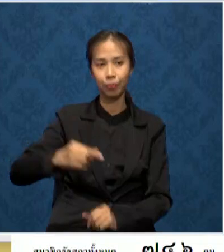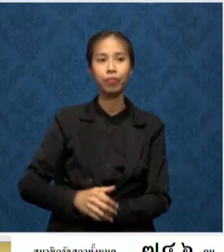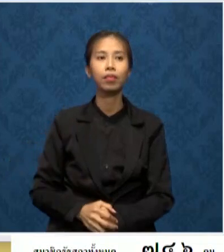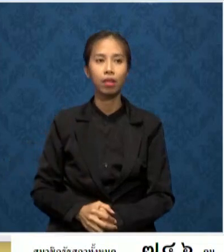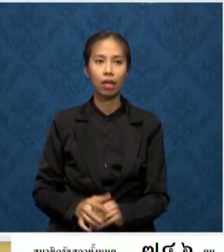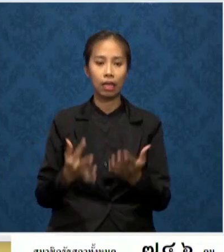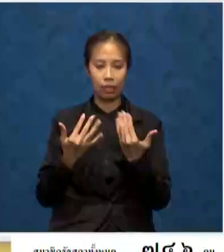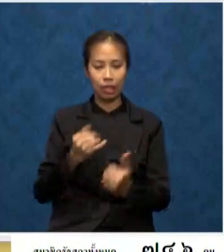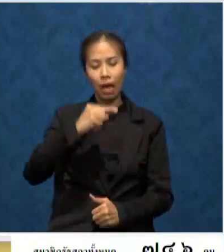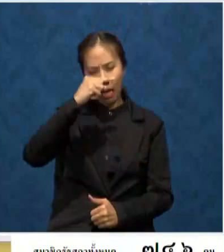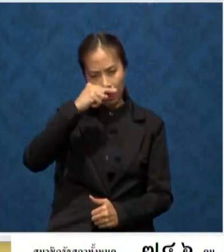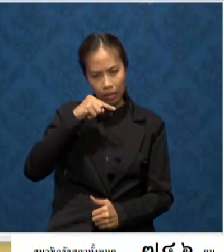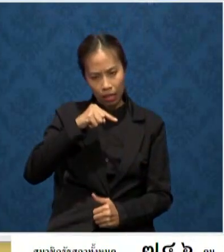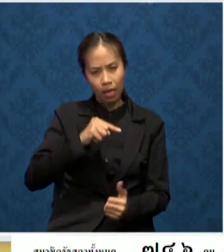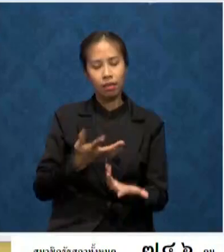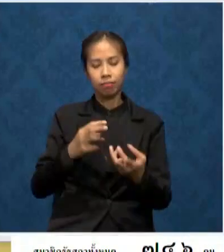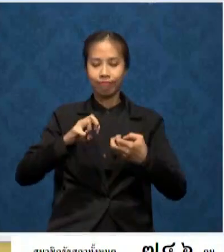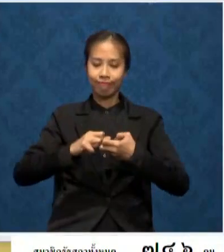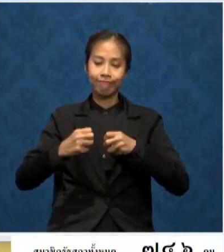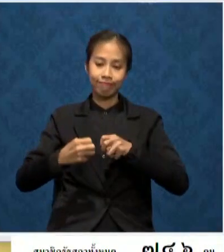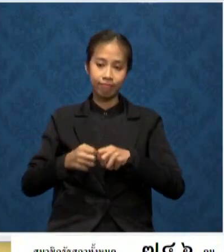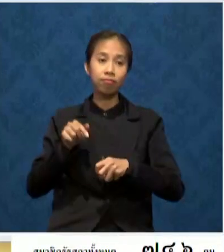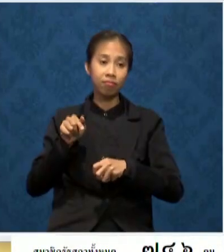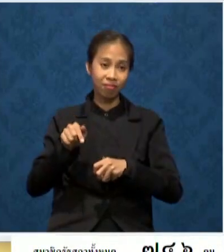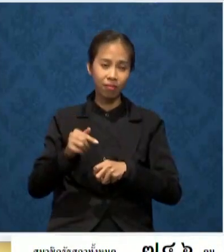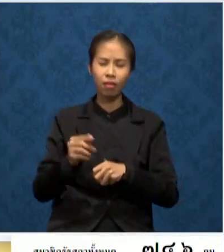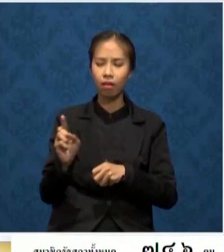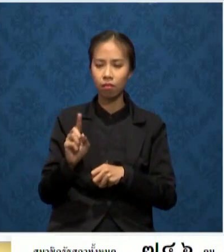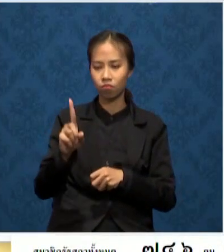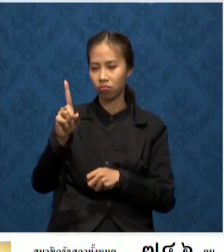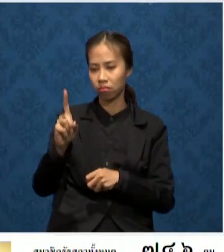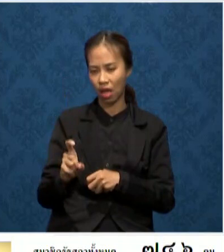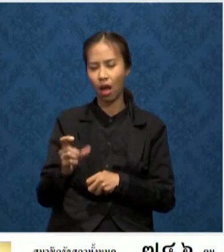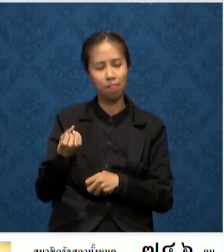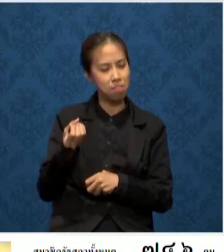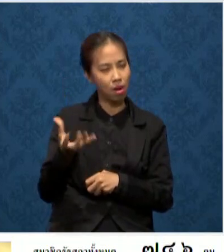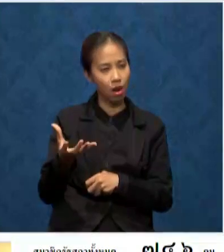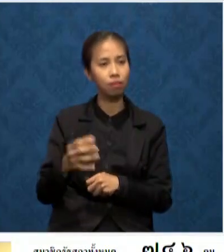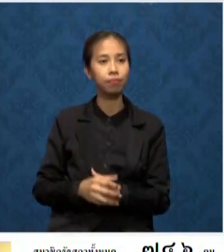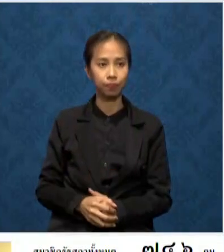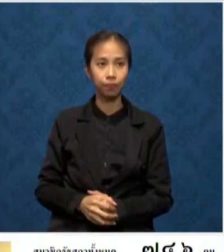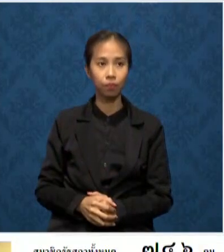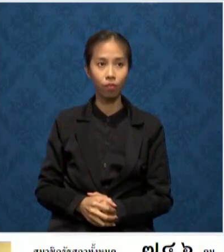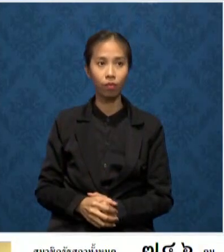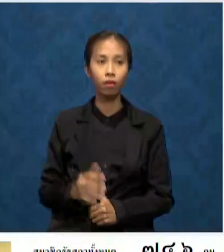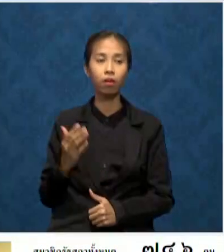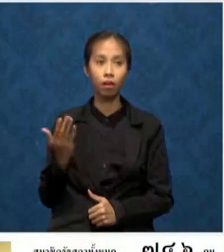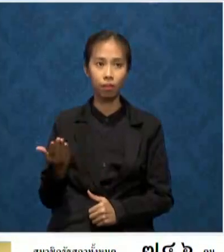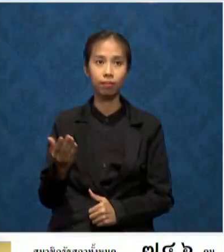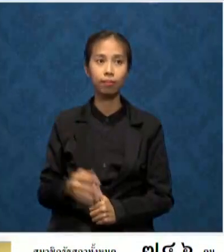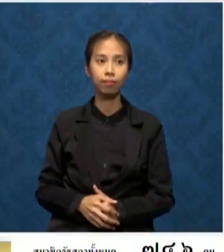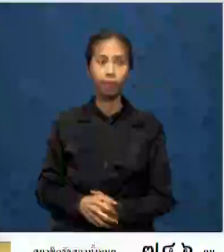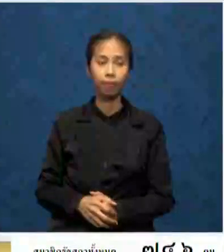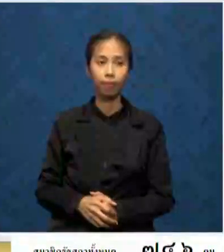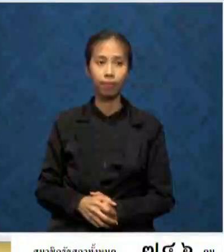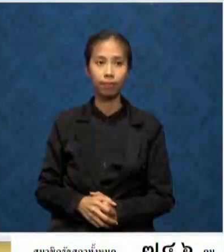แต่เมื่อประเทศไย เรายังคงมีปัญหาการตายที่สูงอยู่ สไทถดไปครับ ถัด